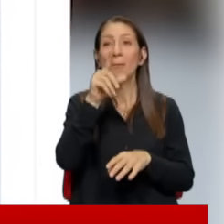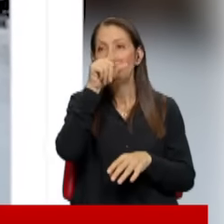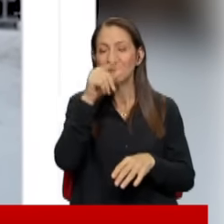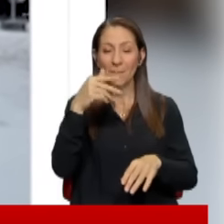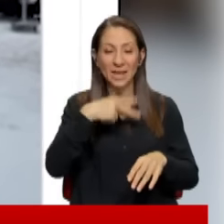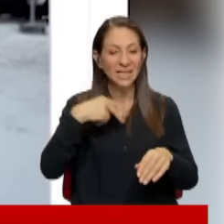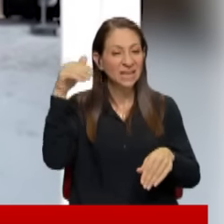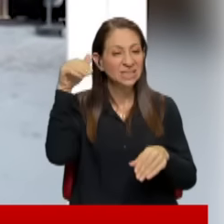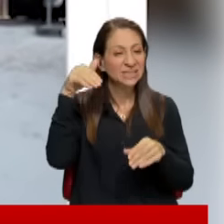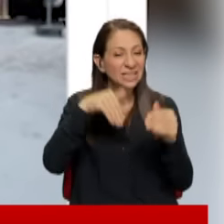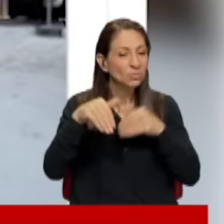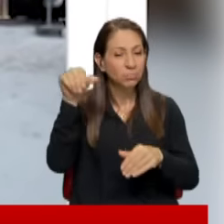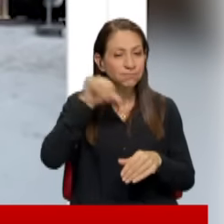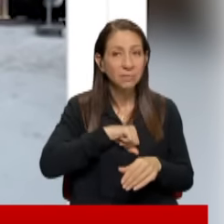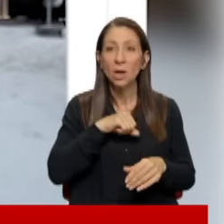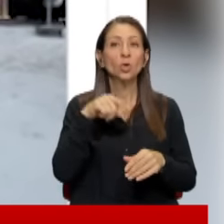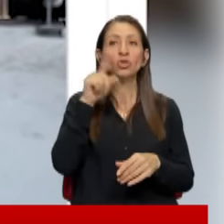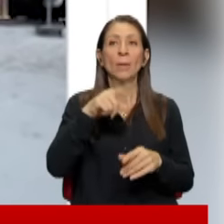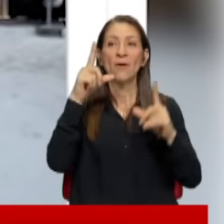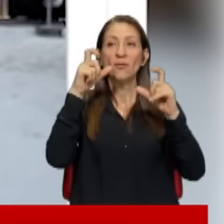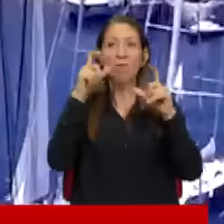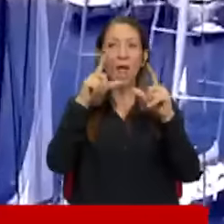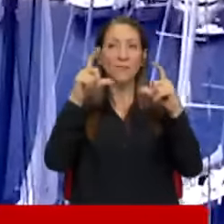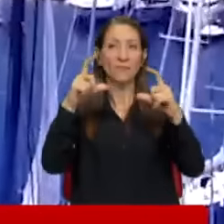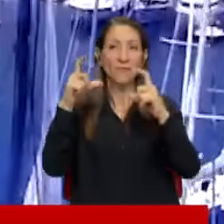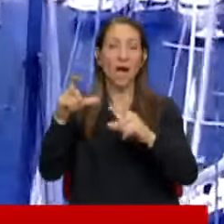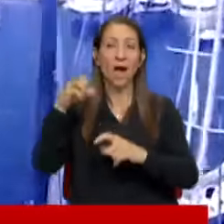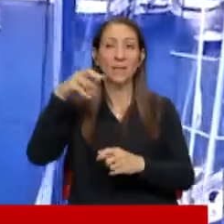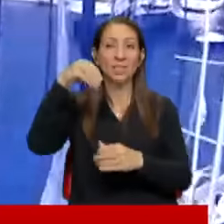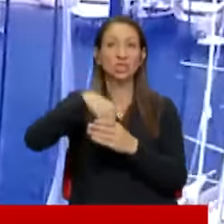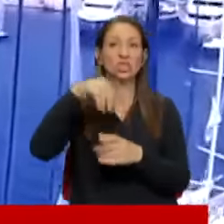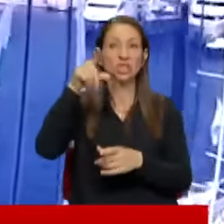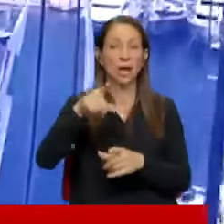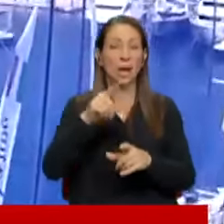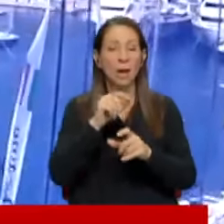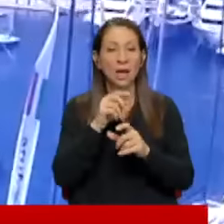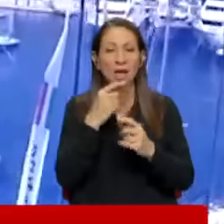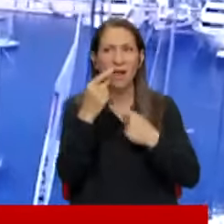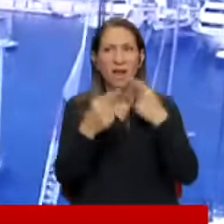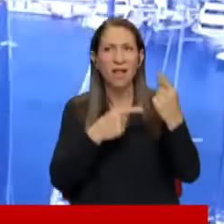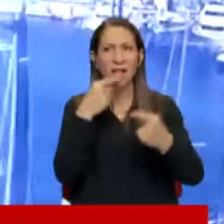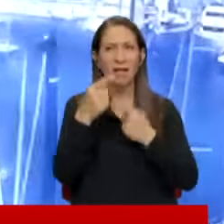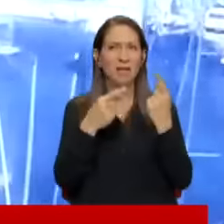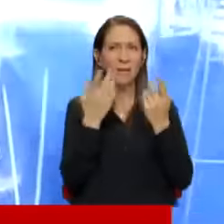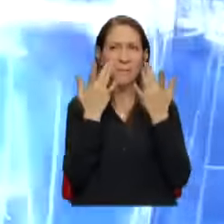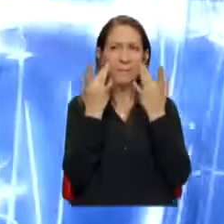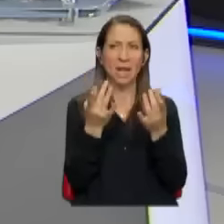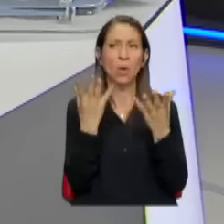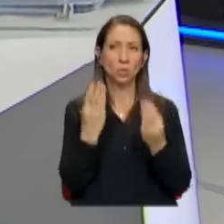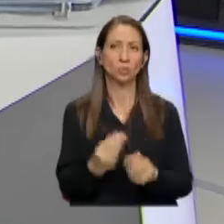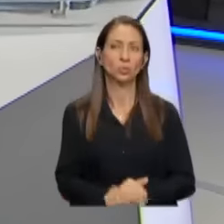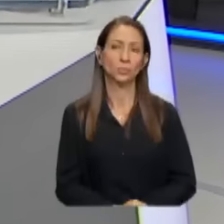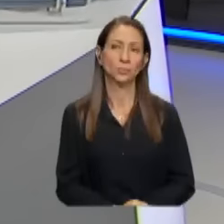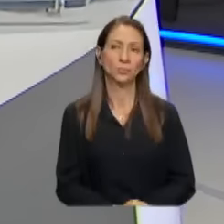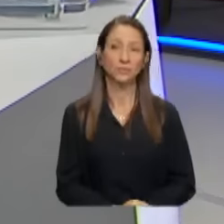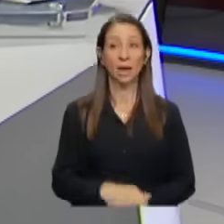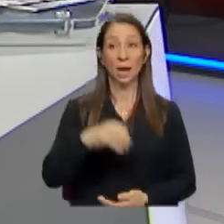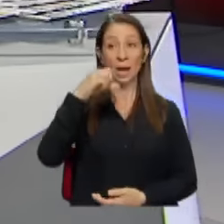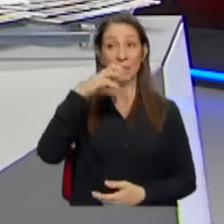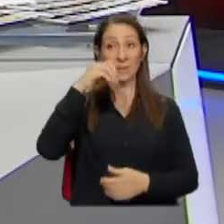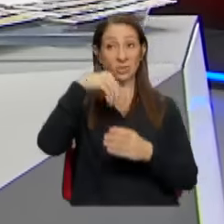sebepleri araştırılırken gündeme oturan fotoğraf kareleri AK Parti cephesindeki çatlağın da resmi oldu. AK